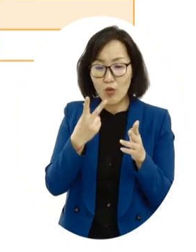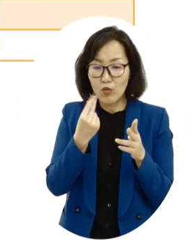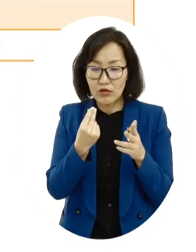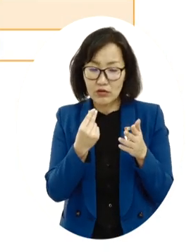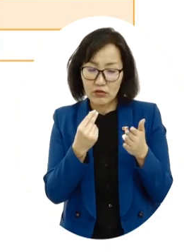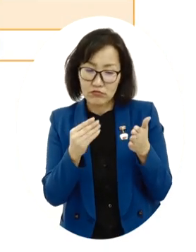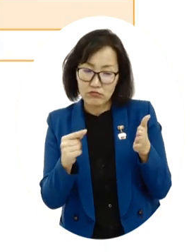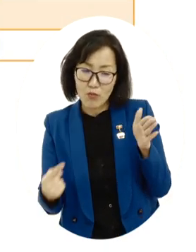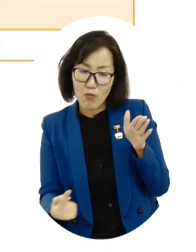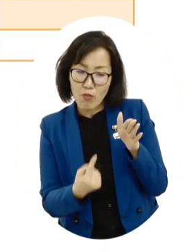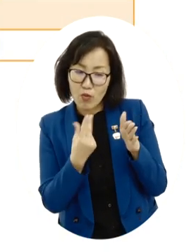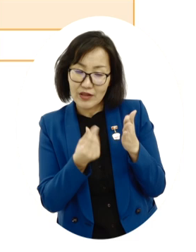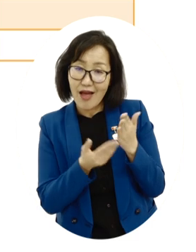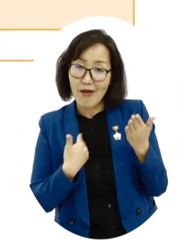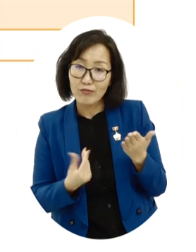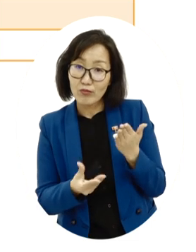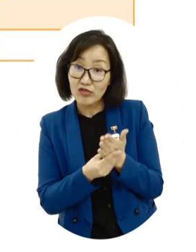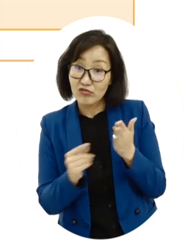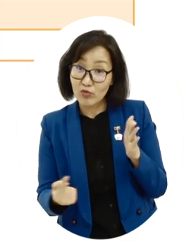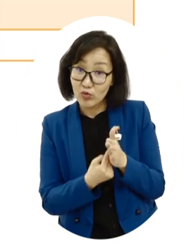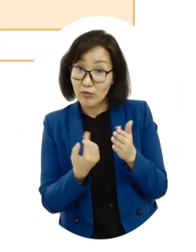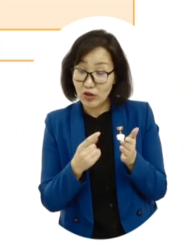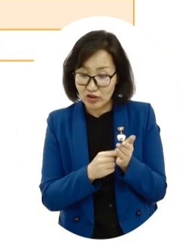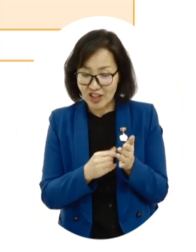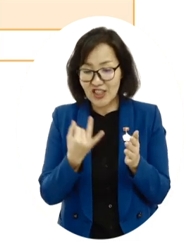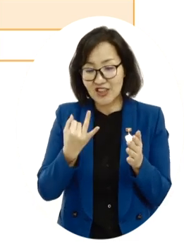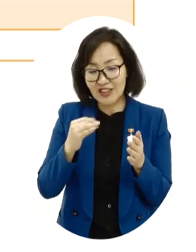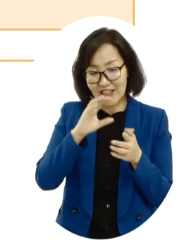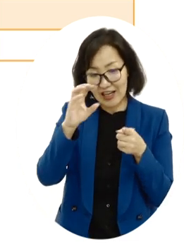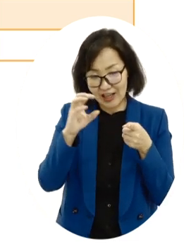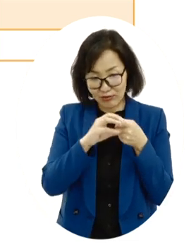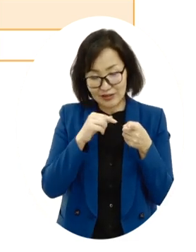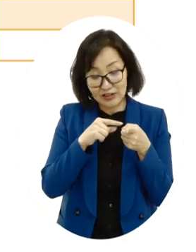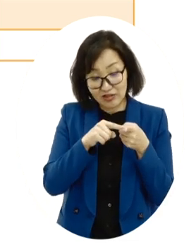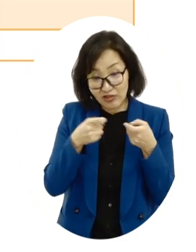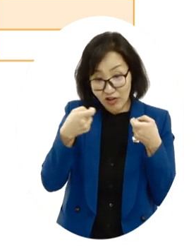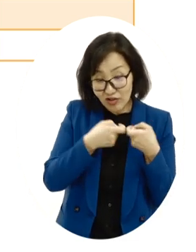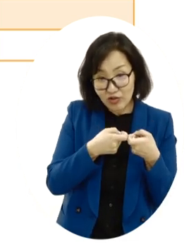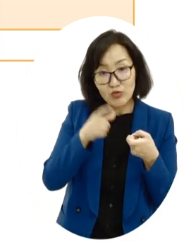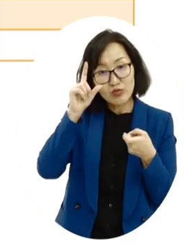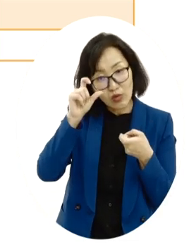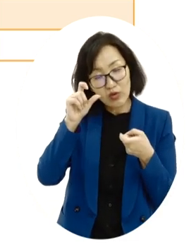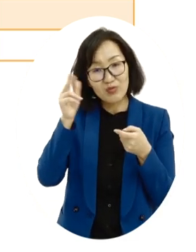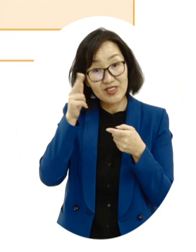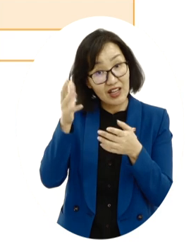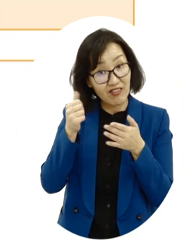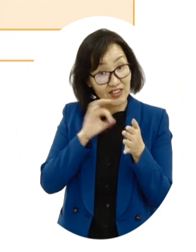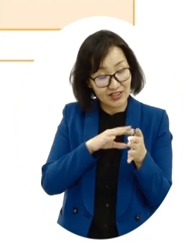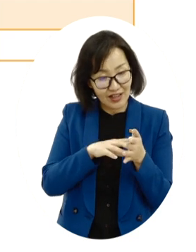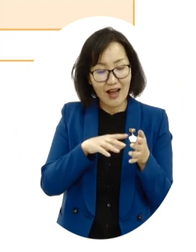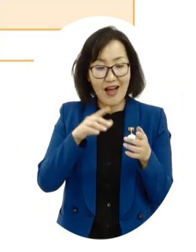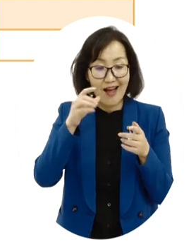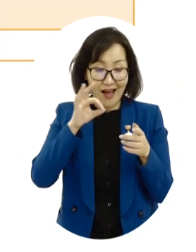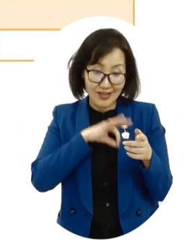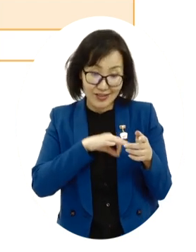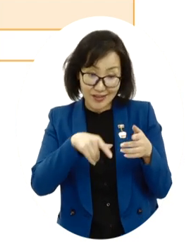дээр тулгуурласан байх ёстой. Илтгэлийн агуулгад тохирсон зураг дүрс ашигласан байх ёстой. Мөн ашигласан материал